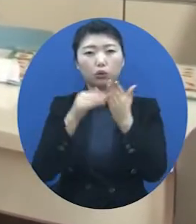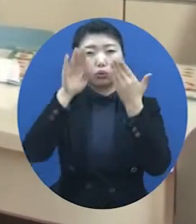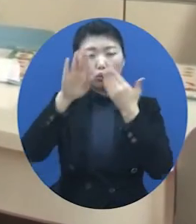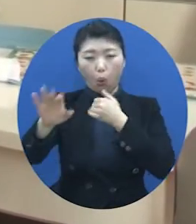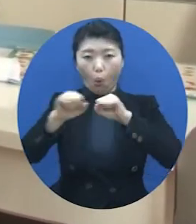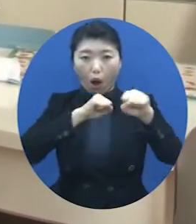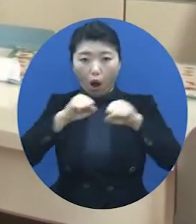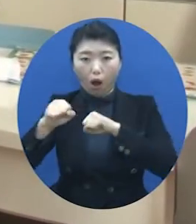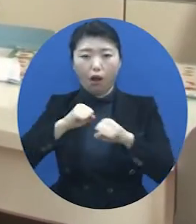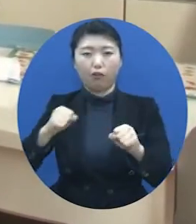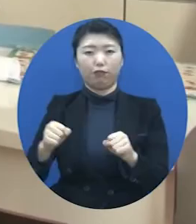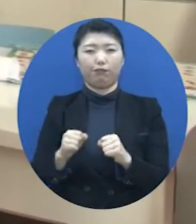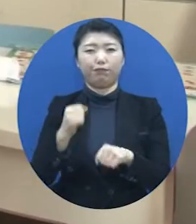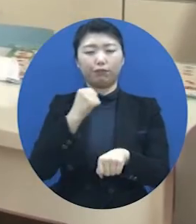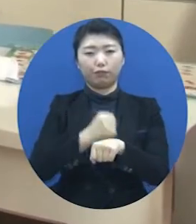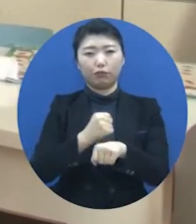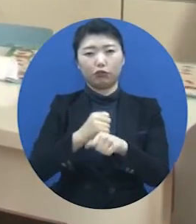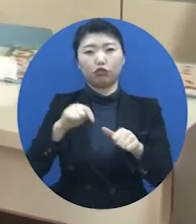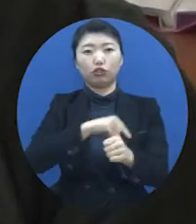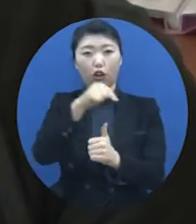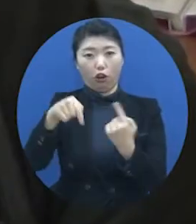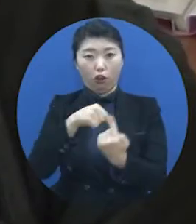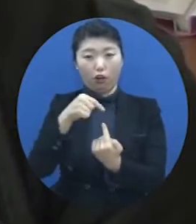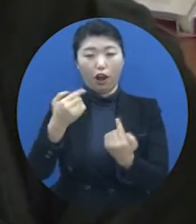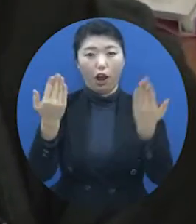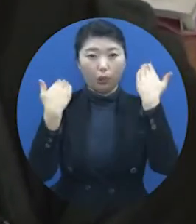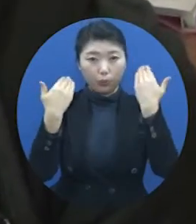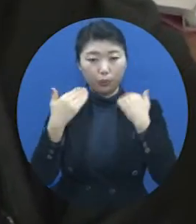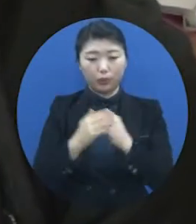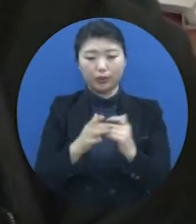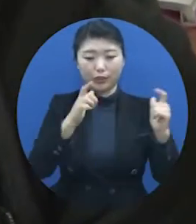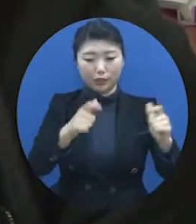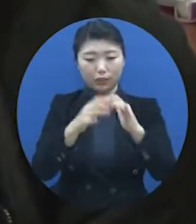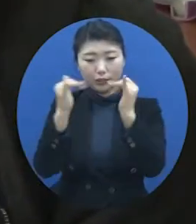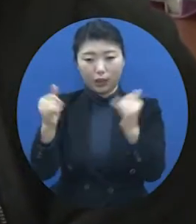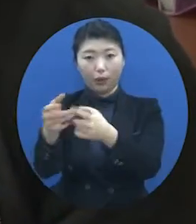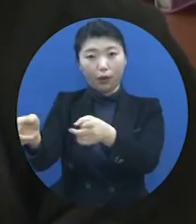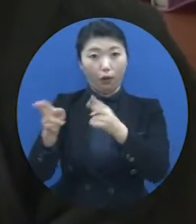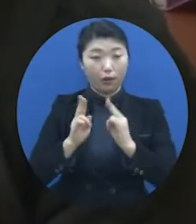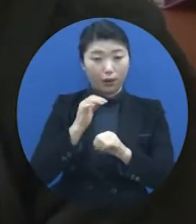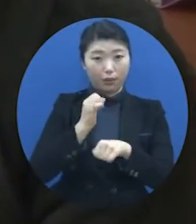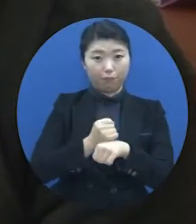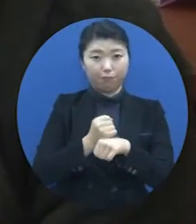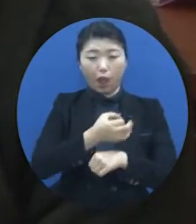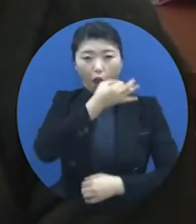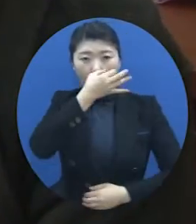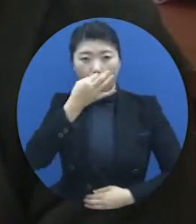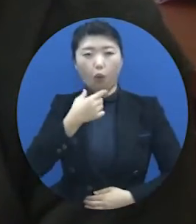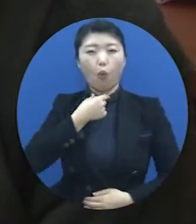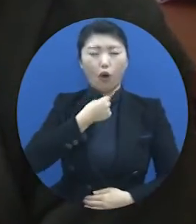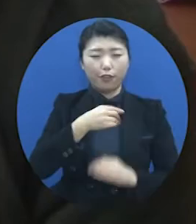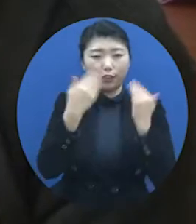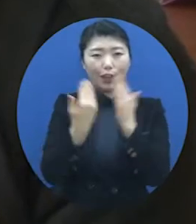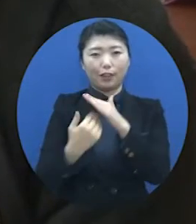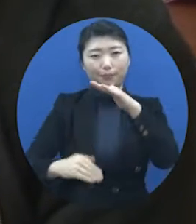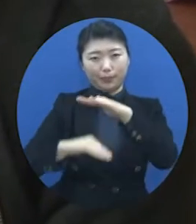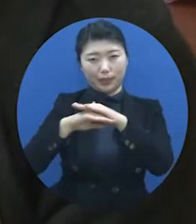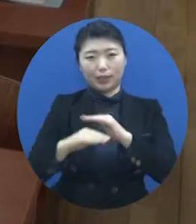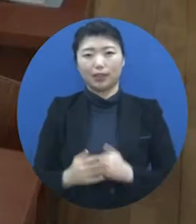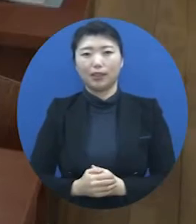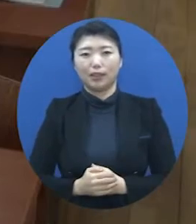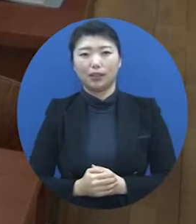학교를 활발하게 운영 중인 의랑초등학교는 지역사회와 연계한 다양한 프로그램으로 흥미와 욕구를 만족시키고